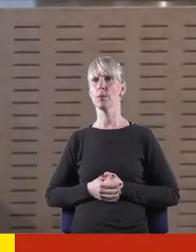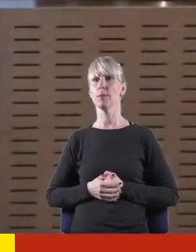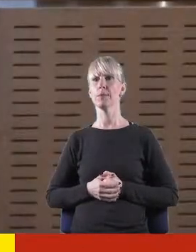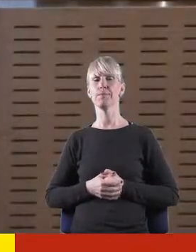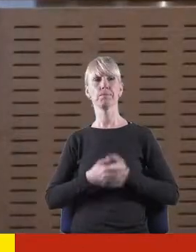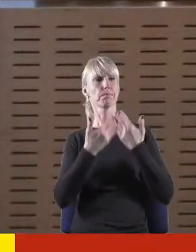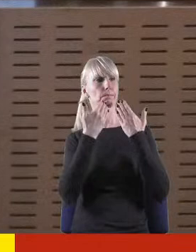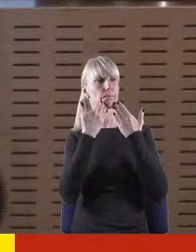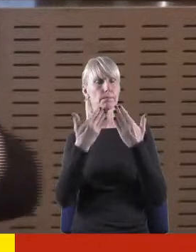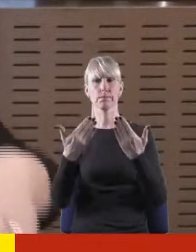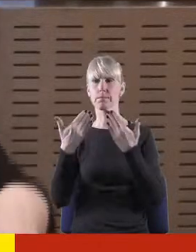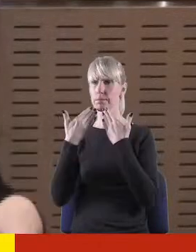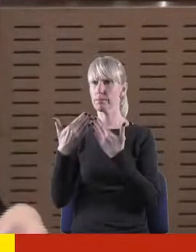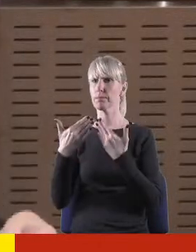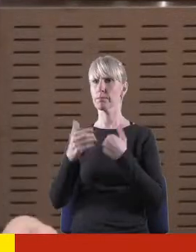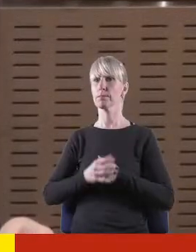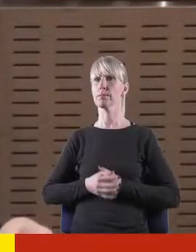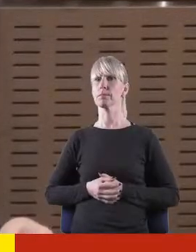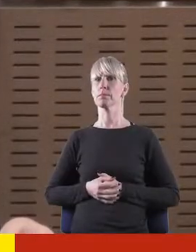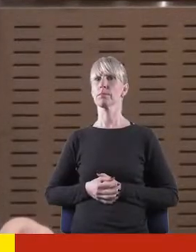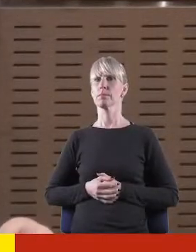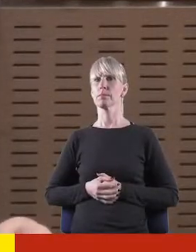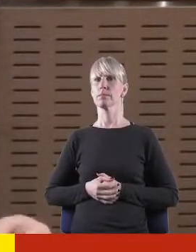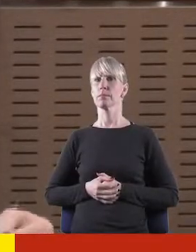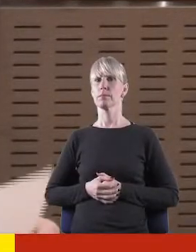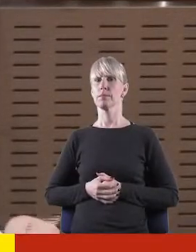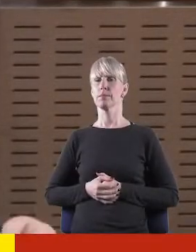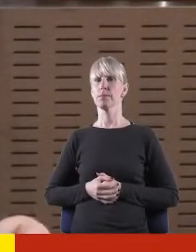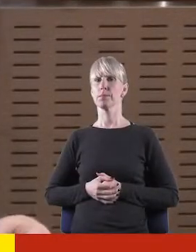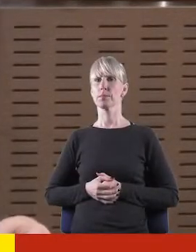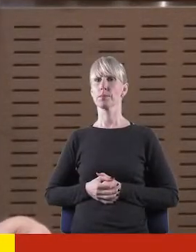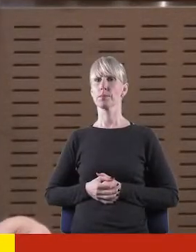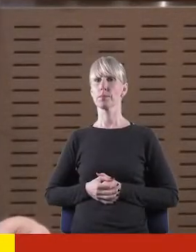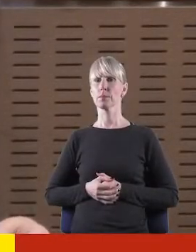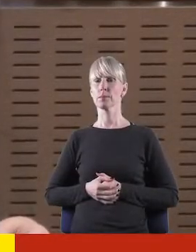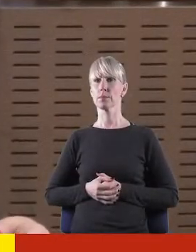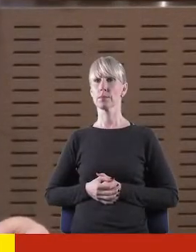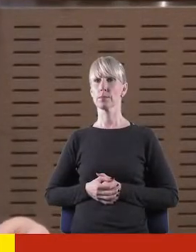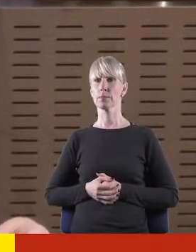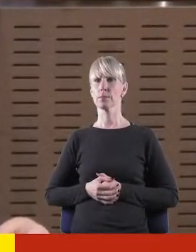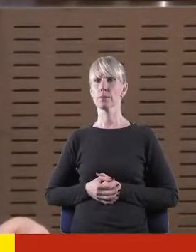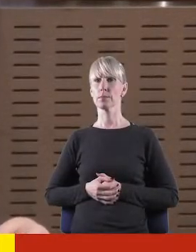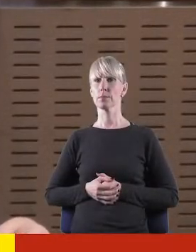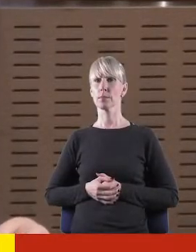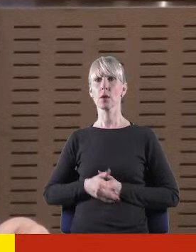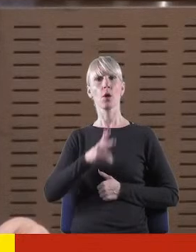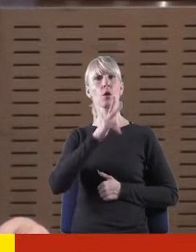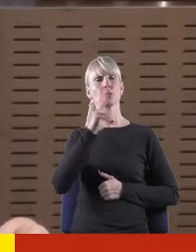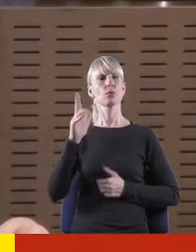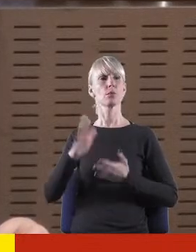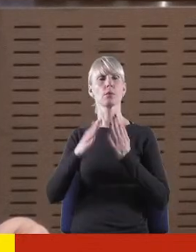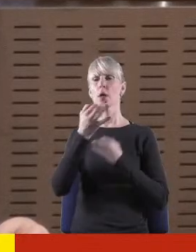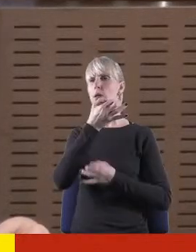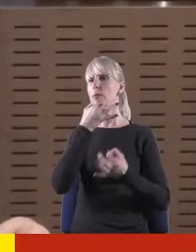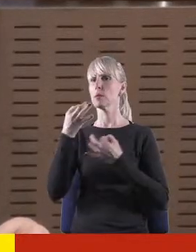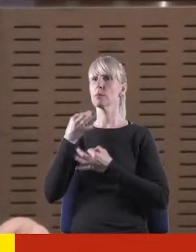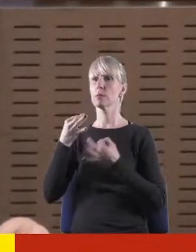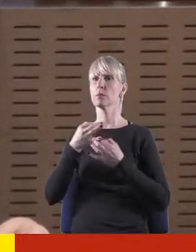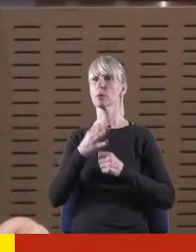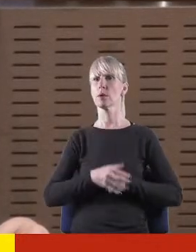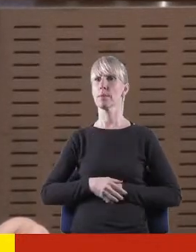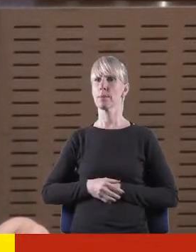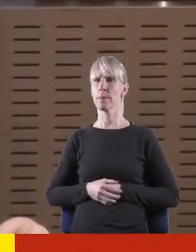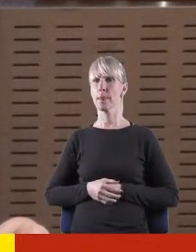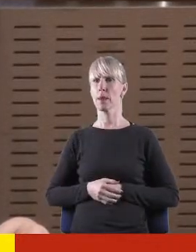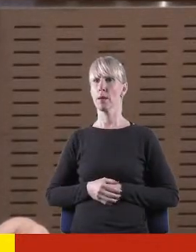serdecznie dziękuję za uwagę i poproszę o pytanie. Bardzo panie dyrektorze, czy ktoś z państwa radnych ma pytania do przedstawionej